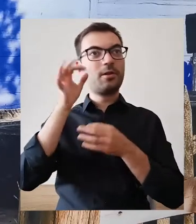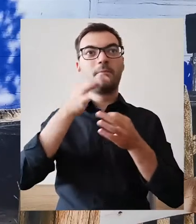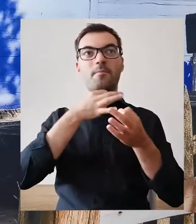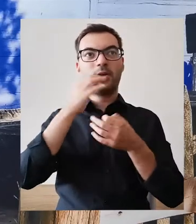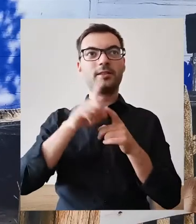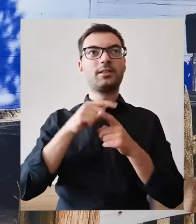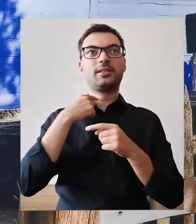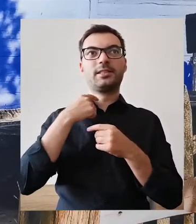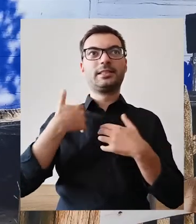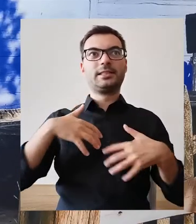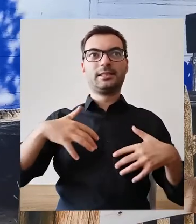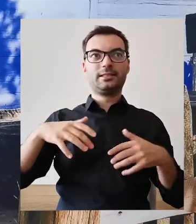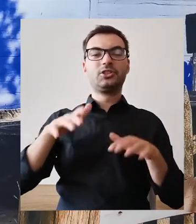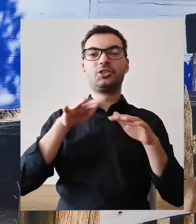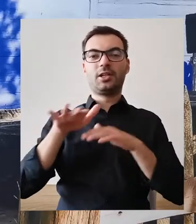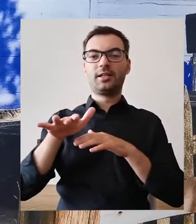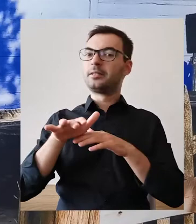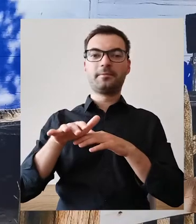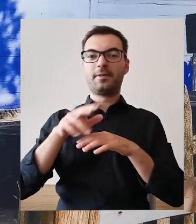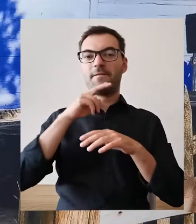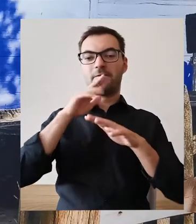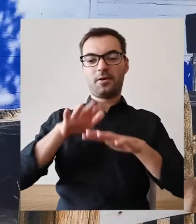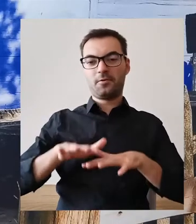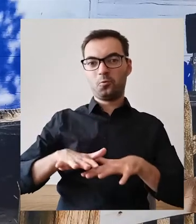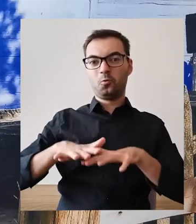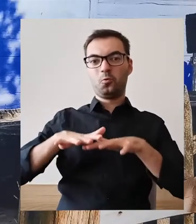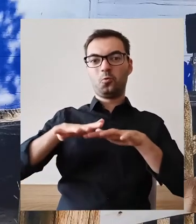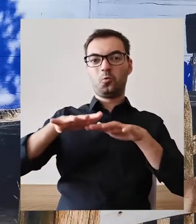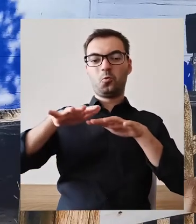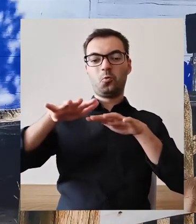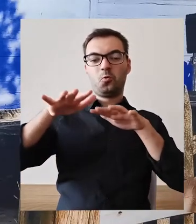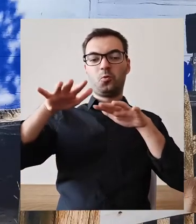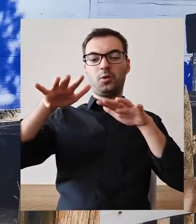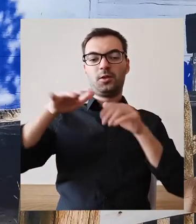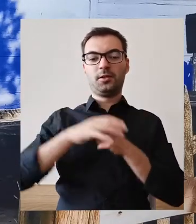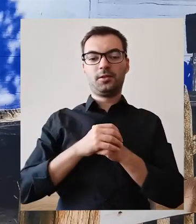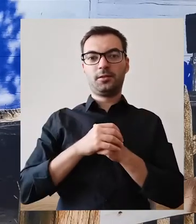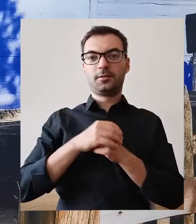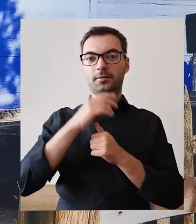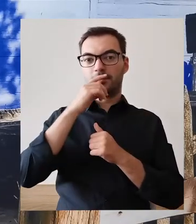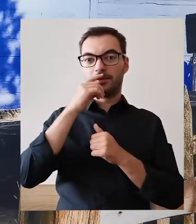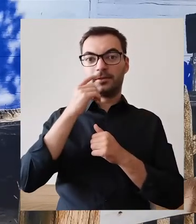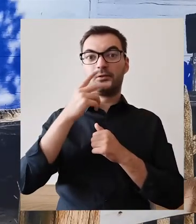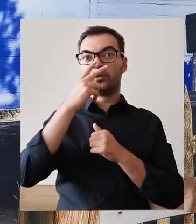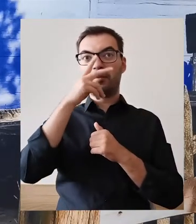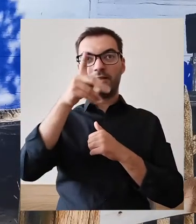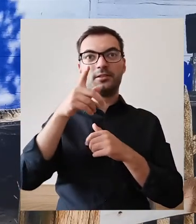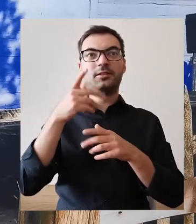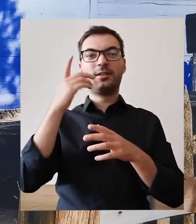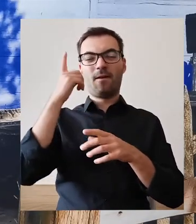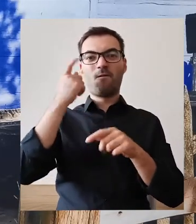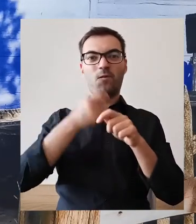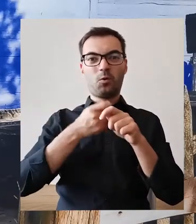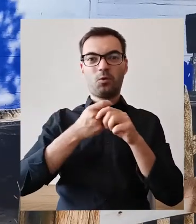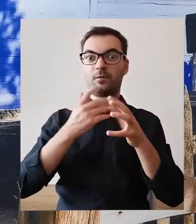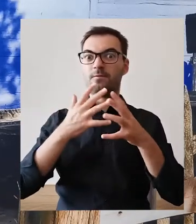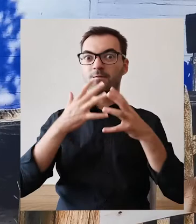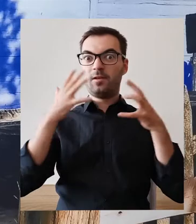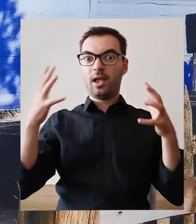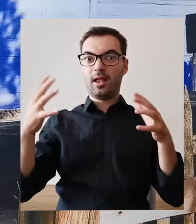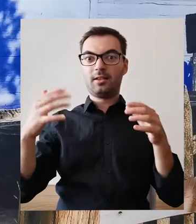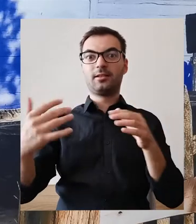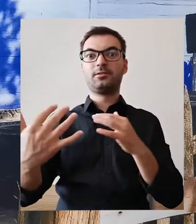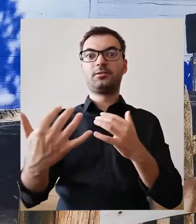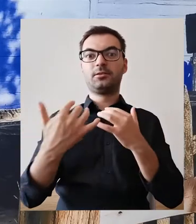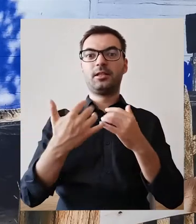twój głos ah uniosła swojej chwale i ujrzałem jak wielka jest siła nie przyjaciół którzy chcą